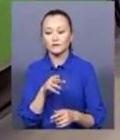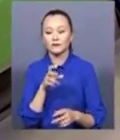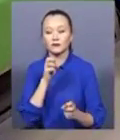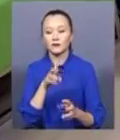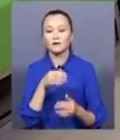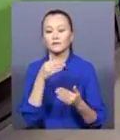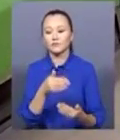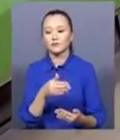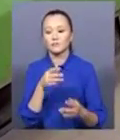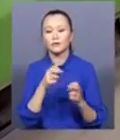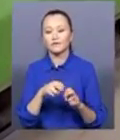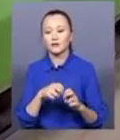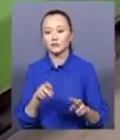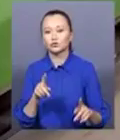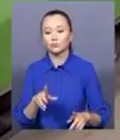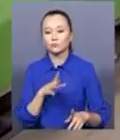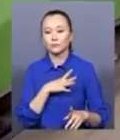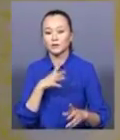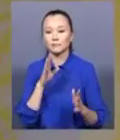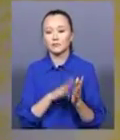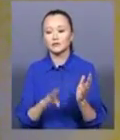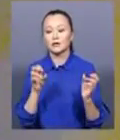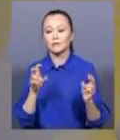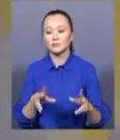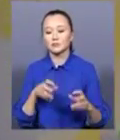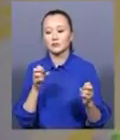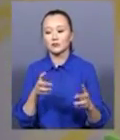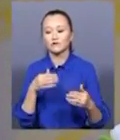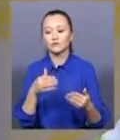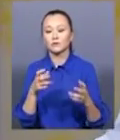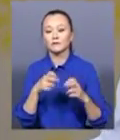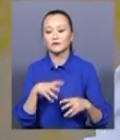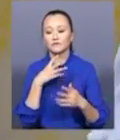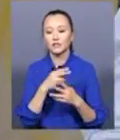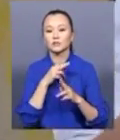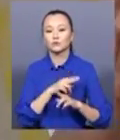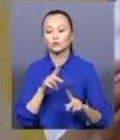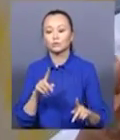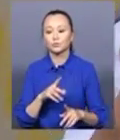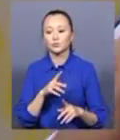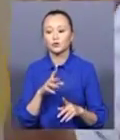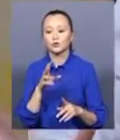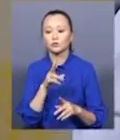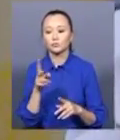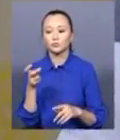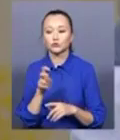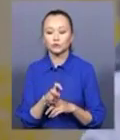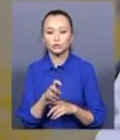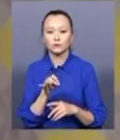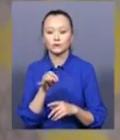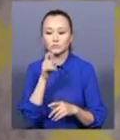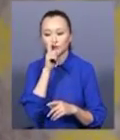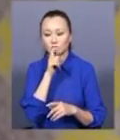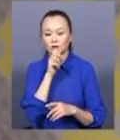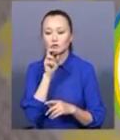вы проверяете, чтобы было безопасно? Как вы проверяете своих сотрудников, чтобы не абы кто пришел и непонятно к